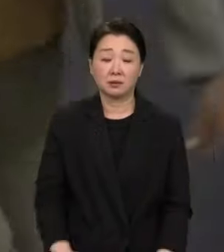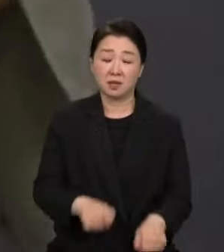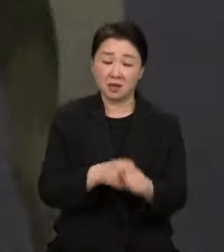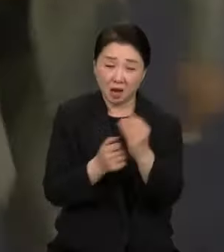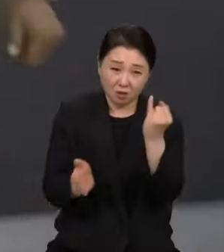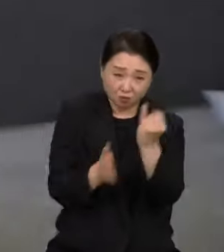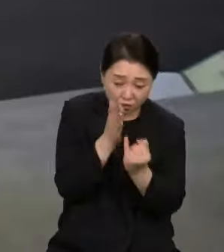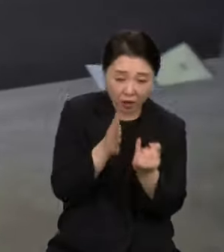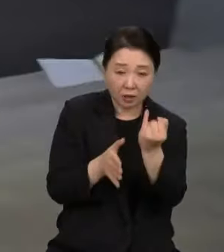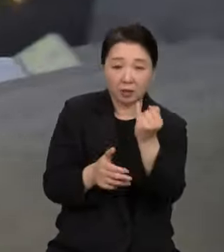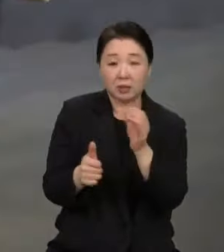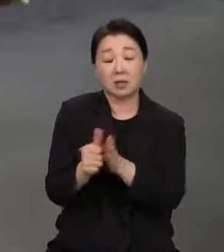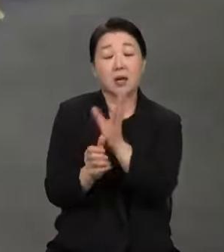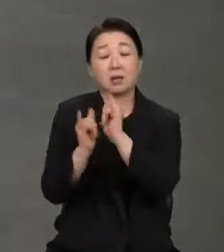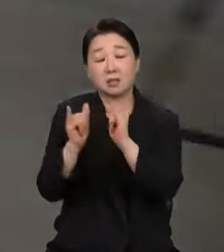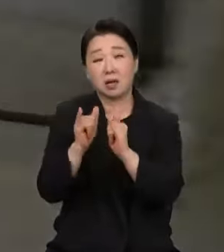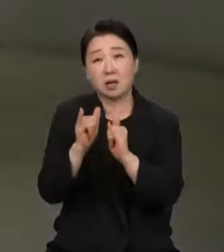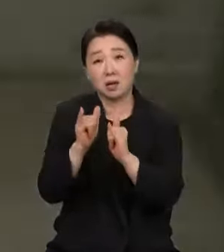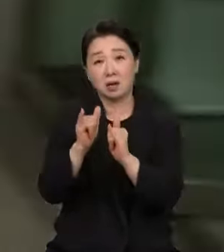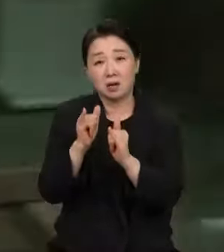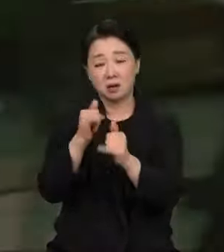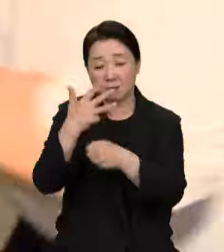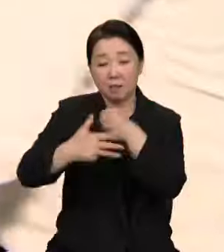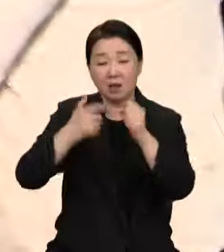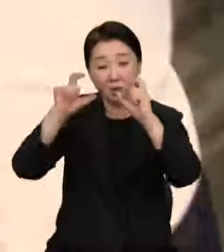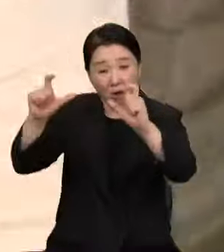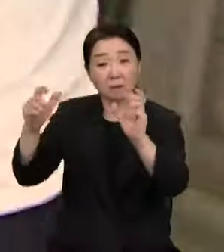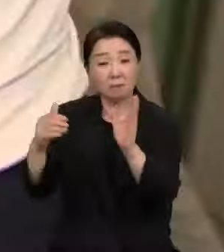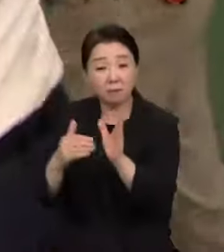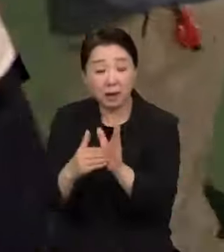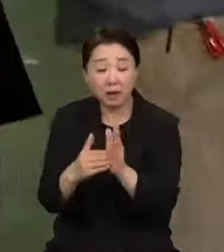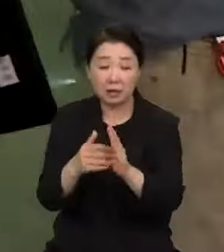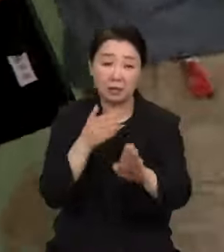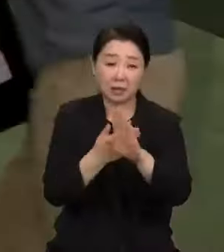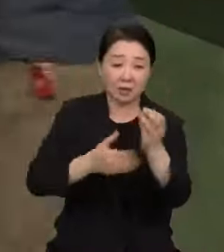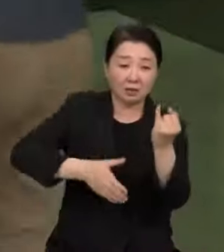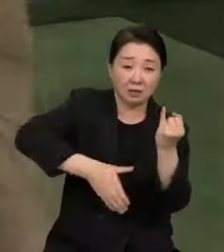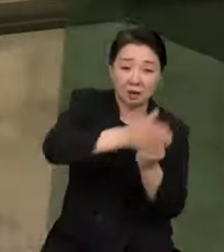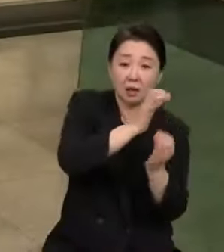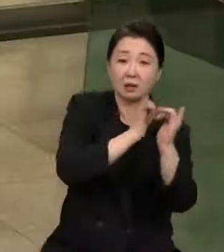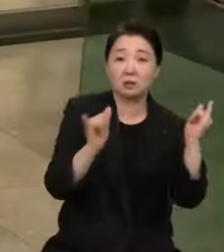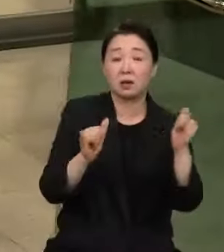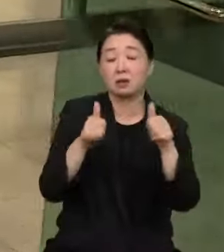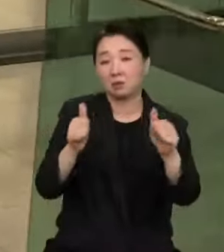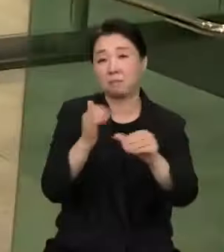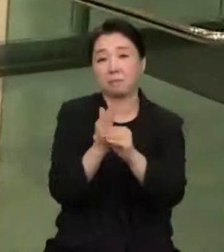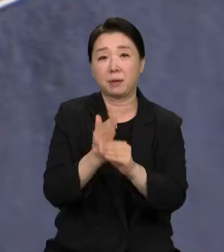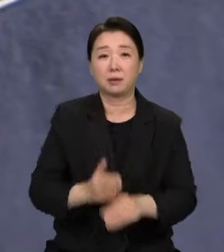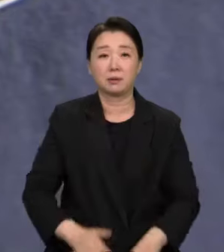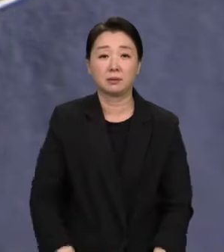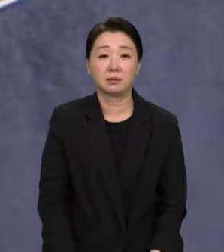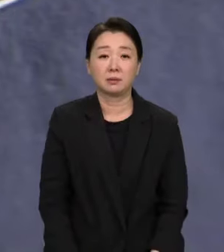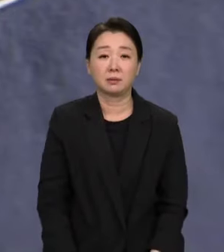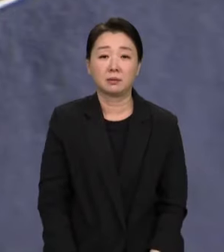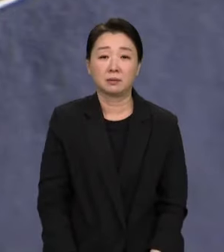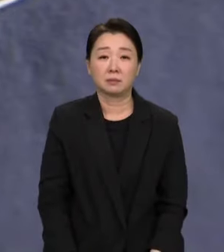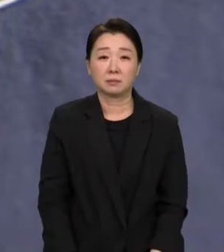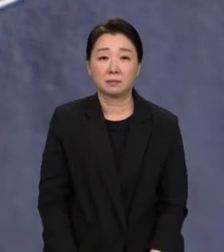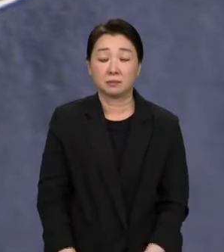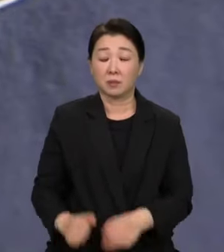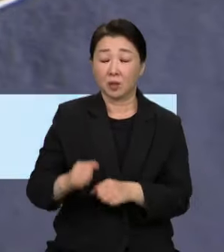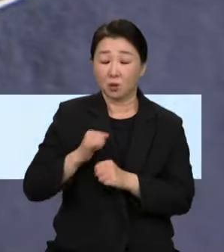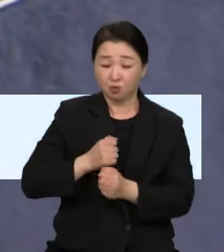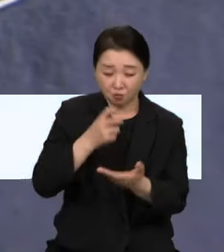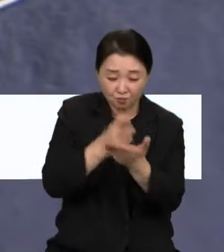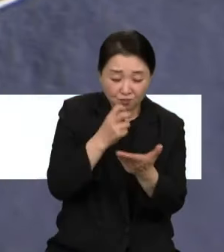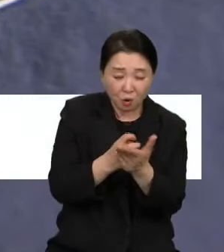강제추행 가해자는 징역 8년이 확정됐고 다른 가해자들은 재판을 받고 있습니다. 군